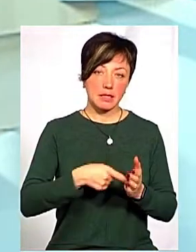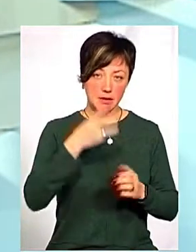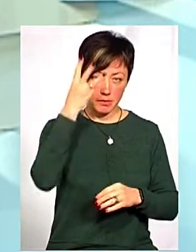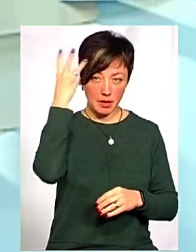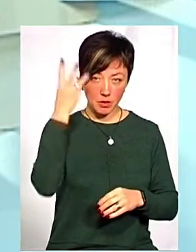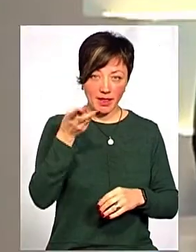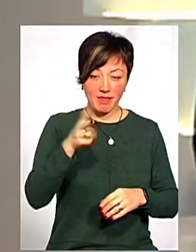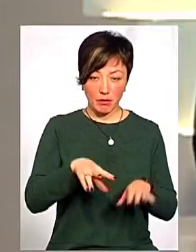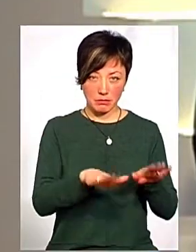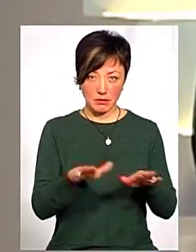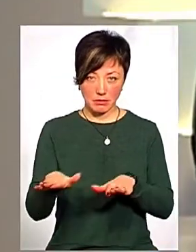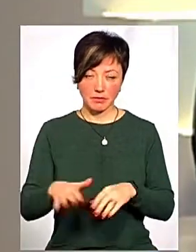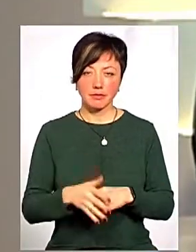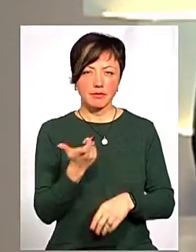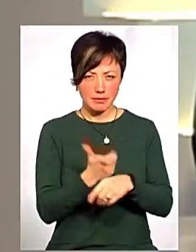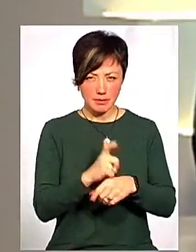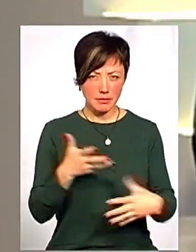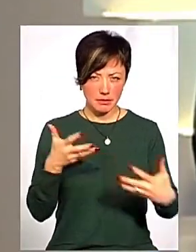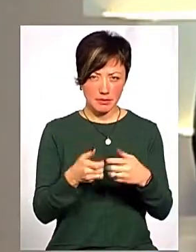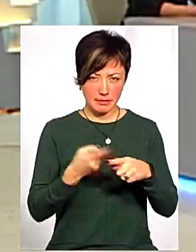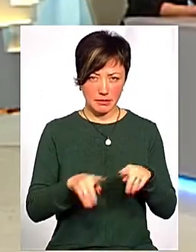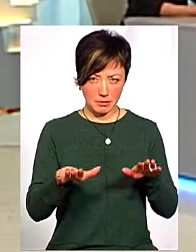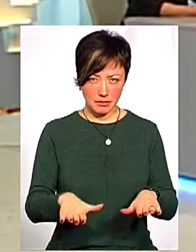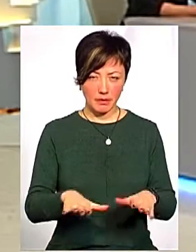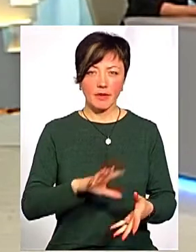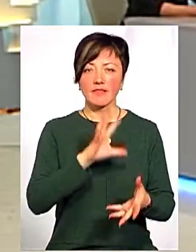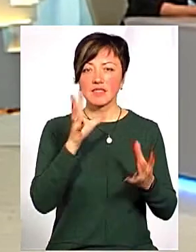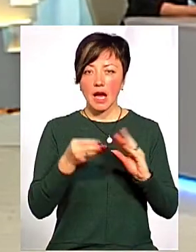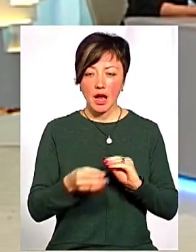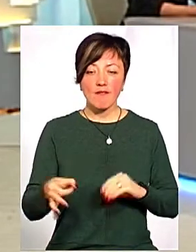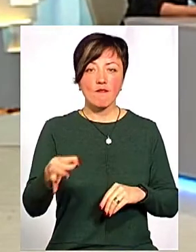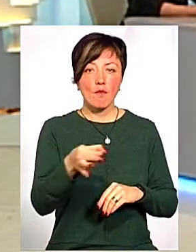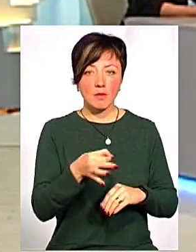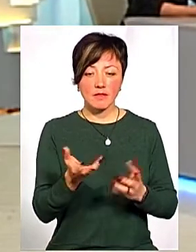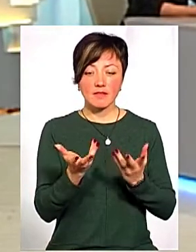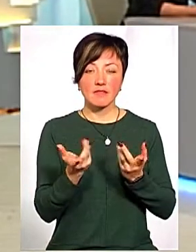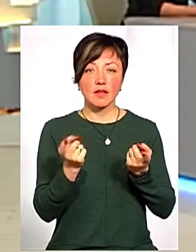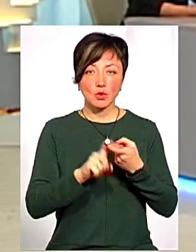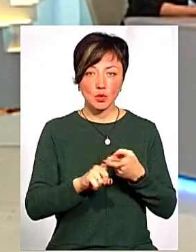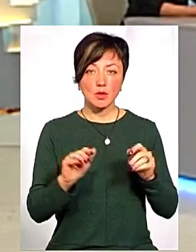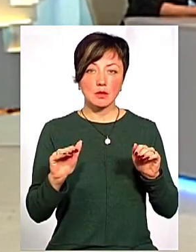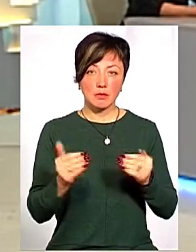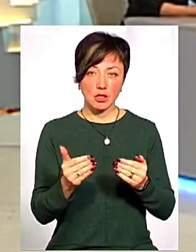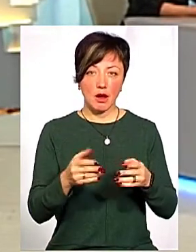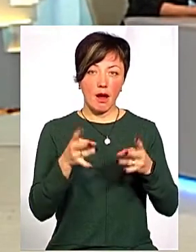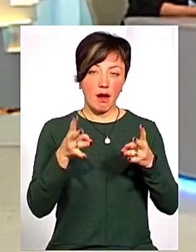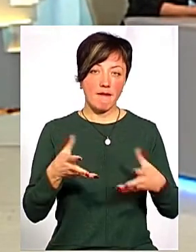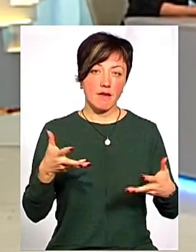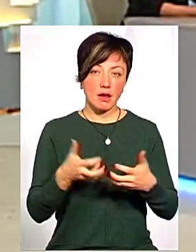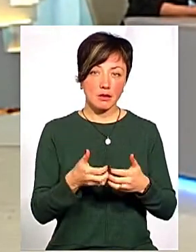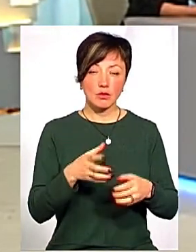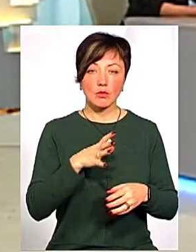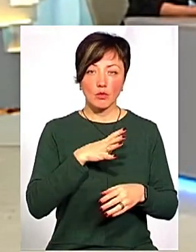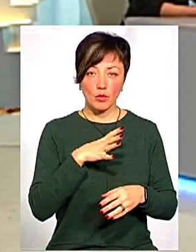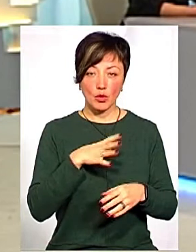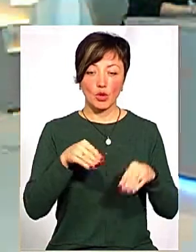Хмельницького. Просто найбільша аварійність саме на цих ділянках? Взагалі по Хмельниччині в зв'язку з зменшенням аварійності було прийнято рішення